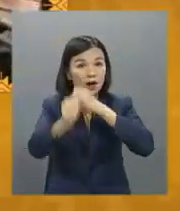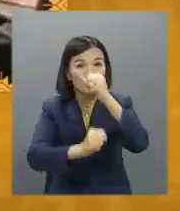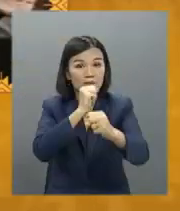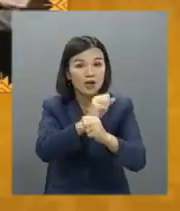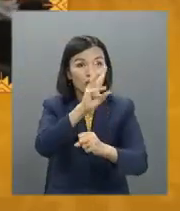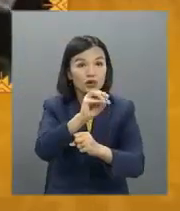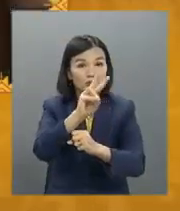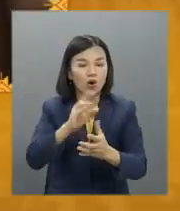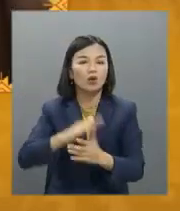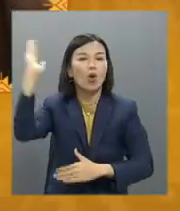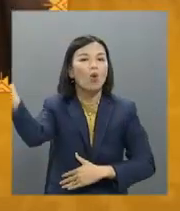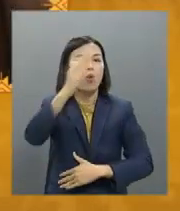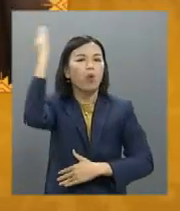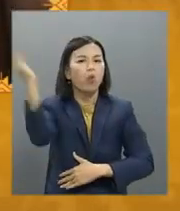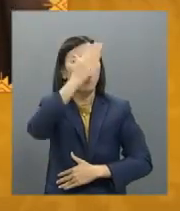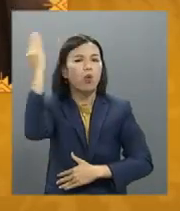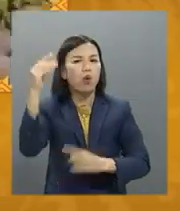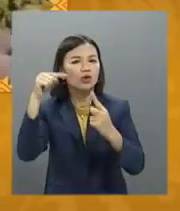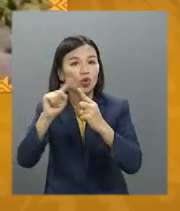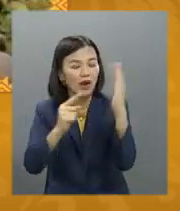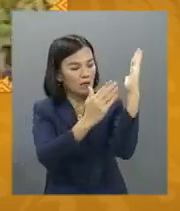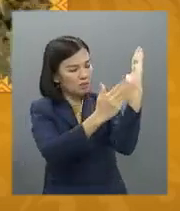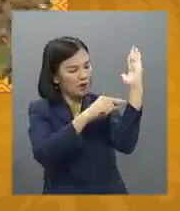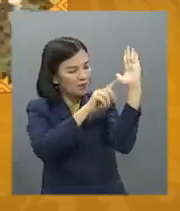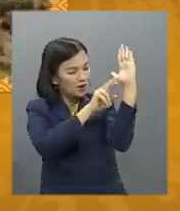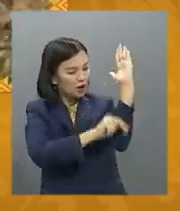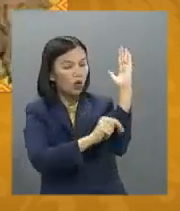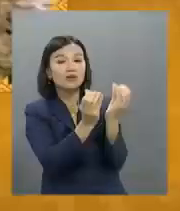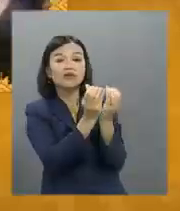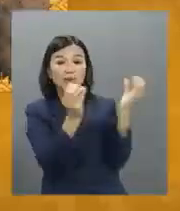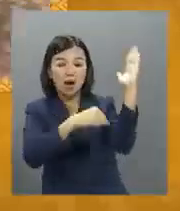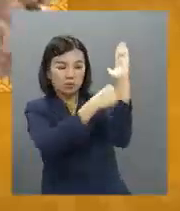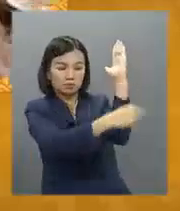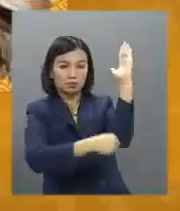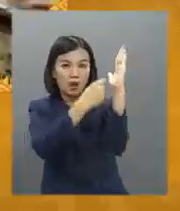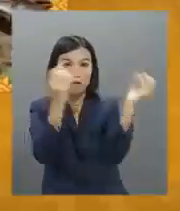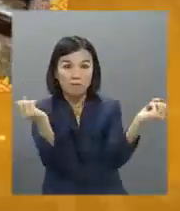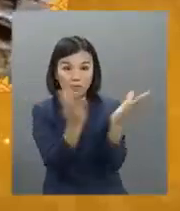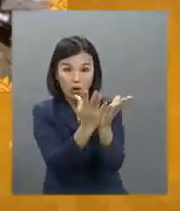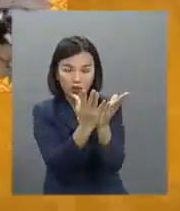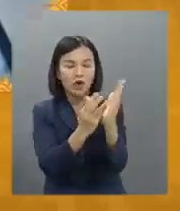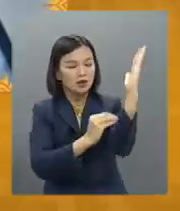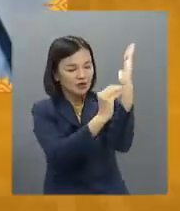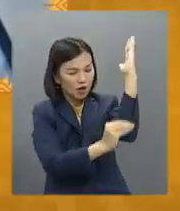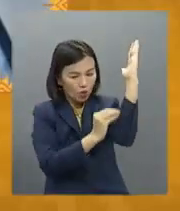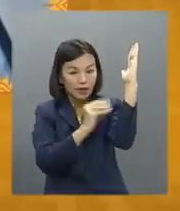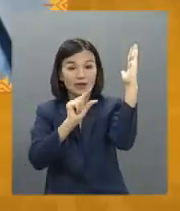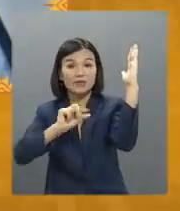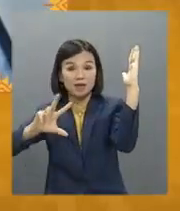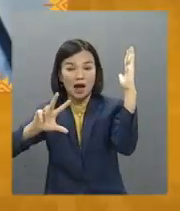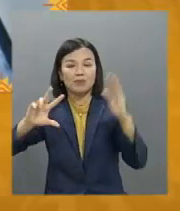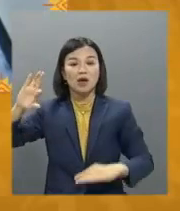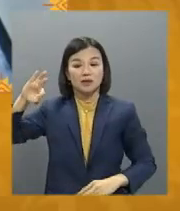ม2562พายุป่าบึกขึ้นฝั่งที่อำเภอปากพนังจังหวัดนครศรีธรรมราชมีพื้นที่เสียห